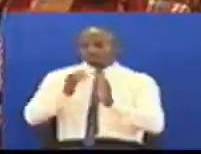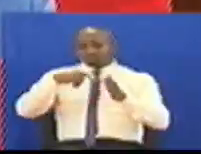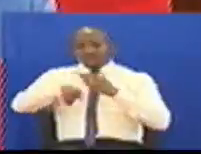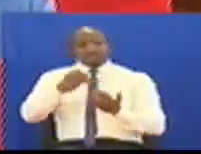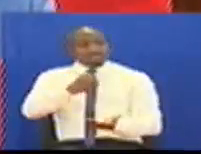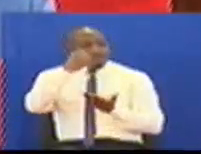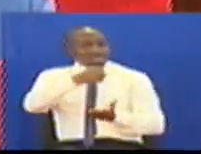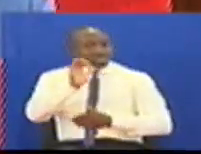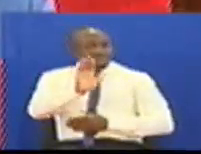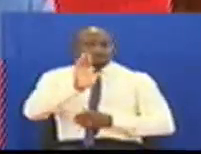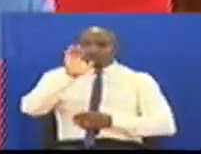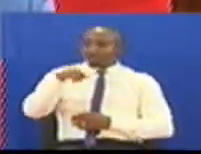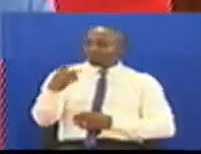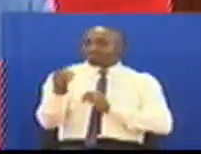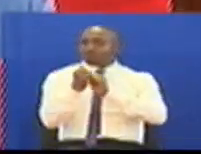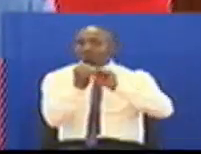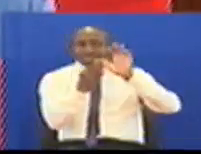hii ya